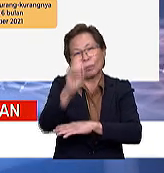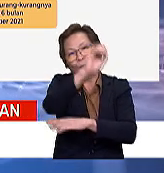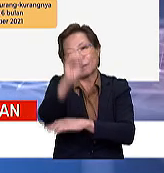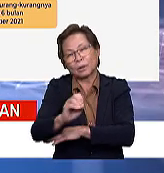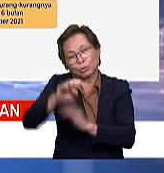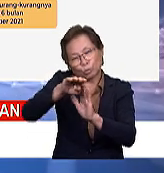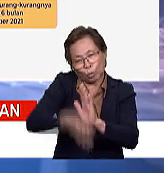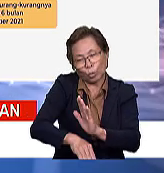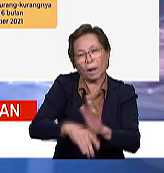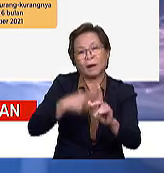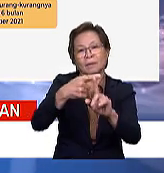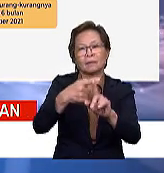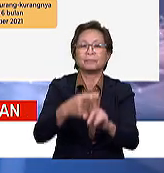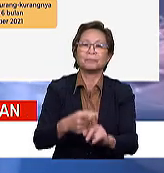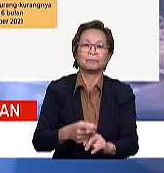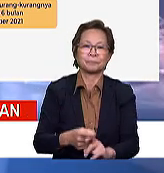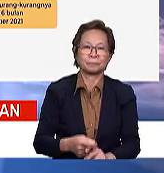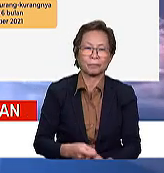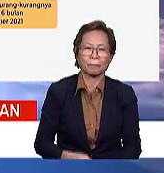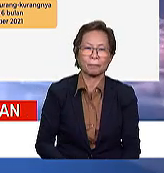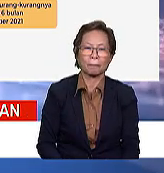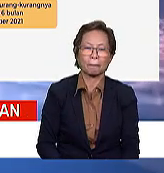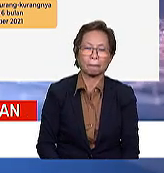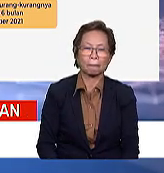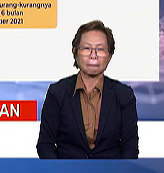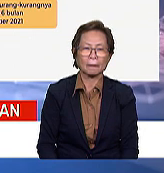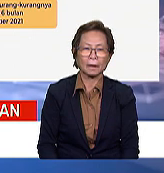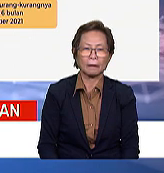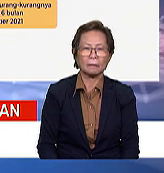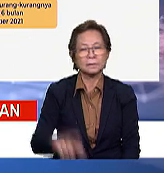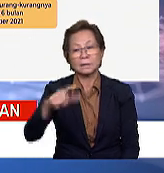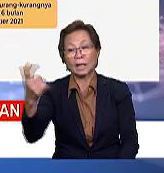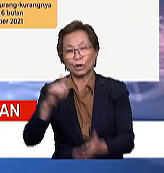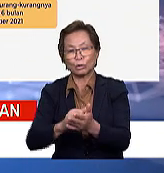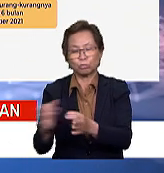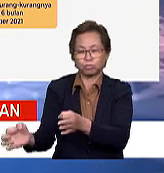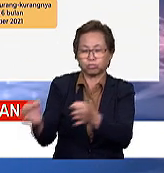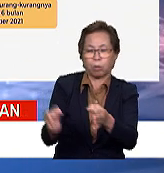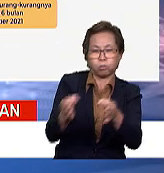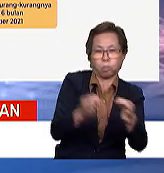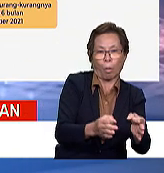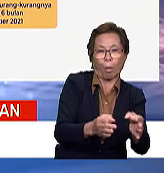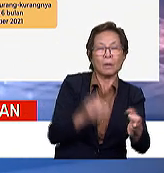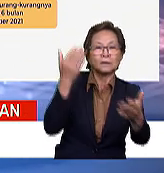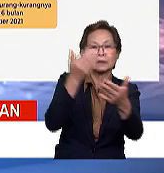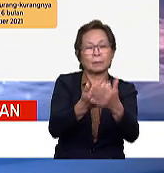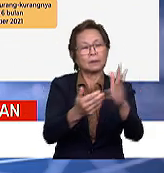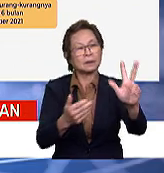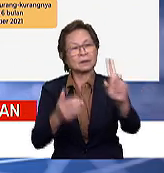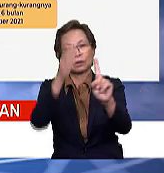protoz daripada kada sewa semasa Selain itu pelanjutan sehingga